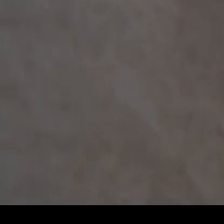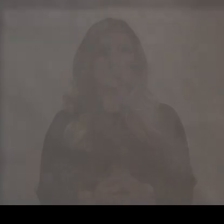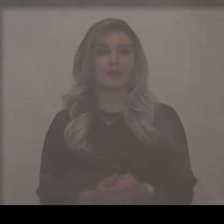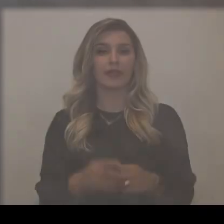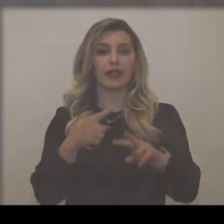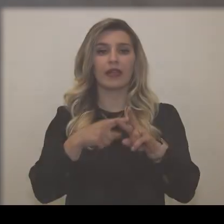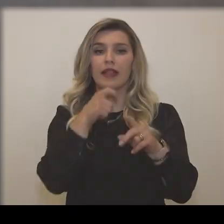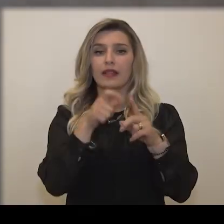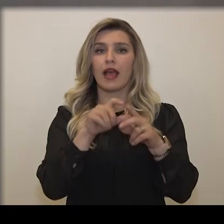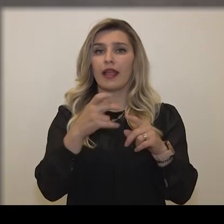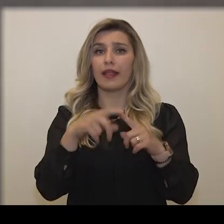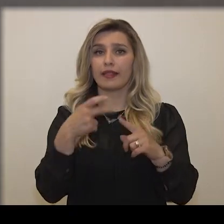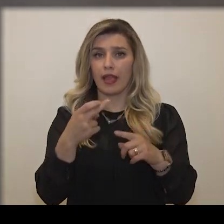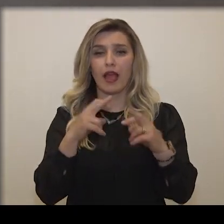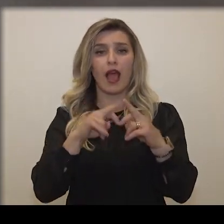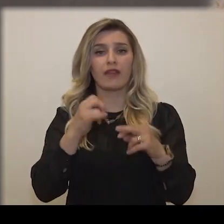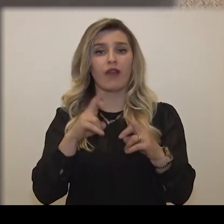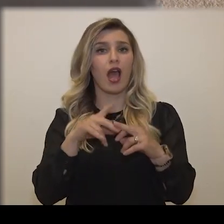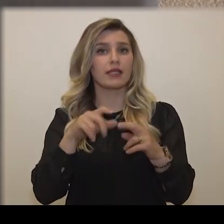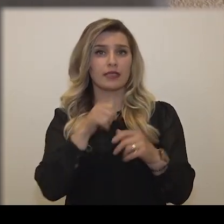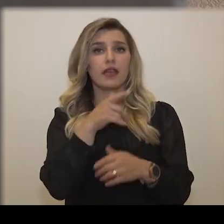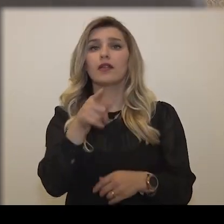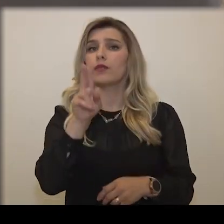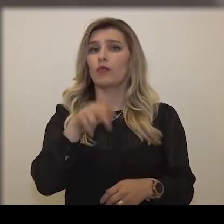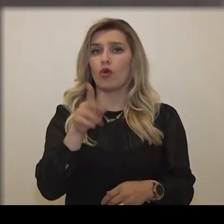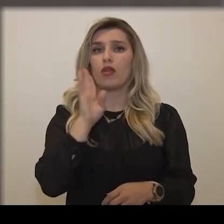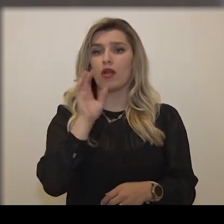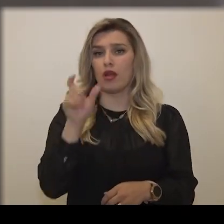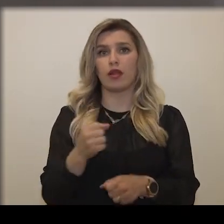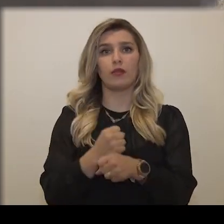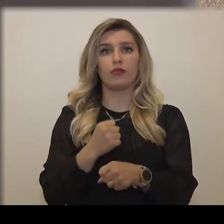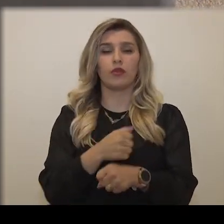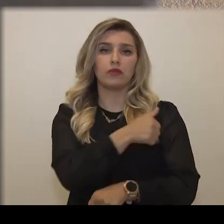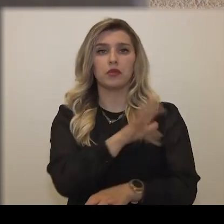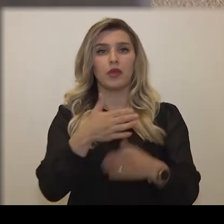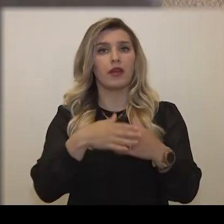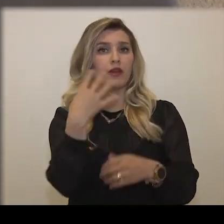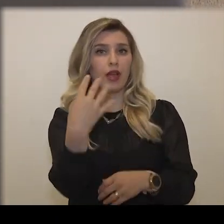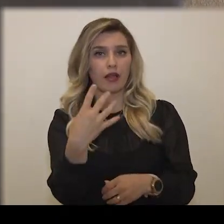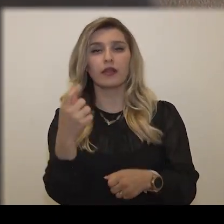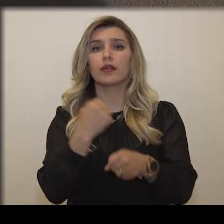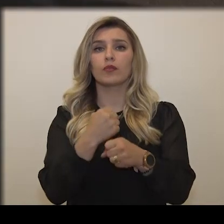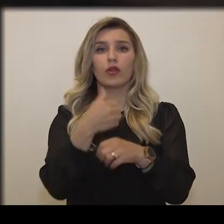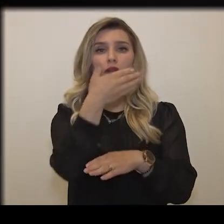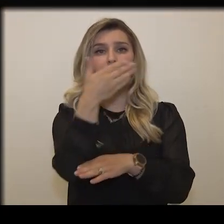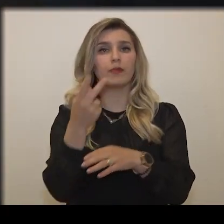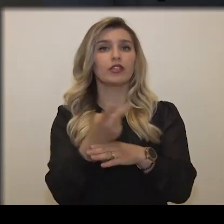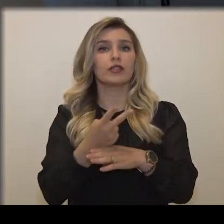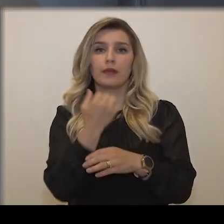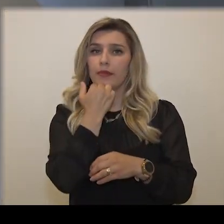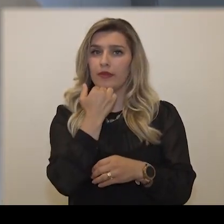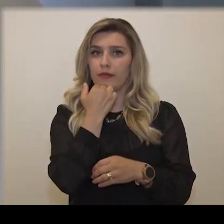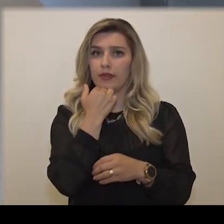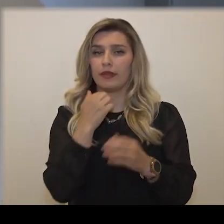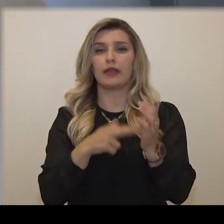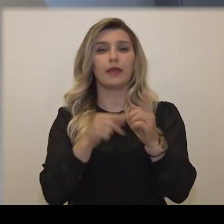Hidajete Ajvazi është nën rreth 40-tave. Ajo punon në ndërmarrjen publiko banesore.